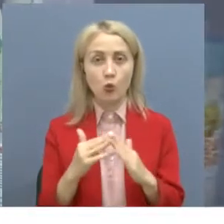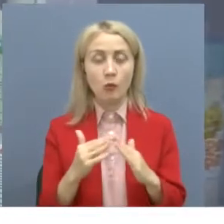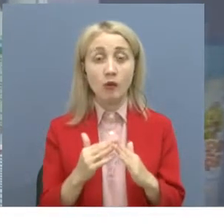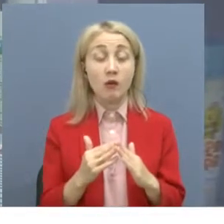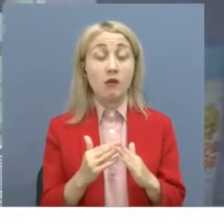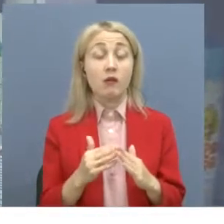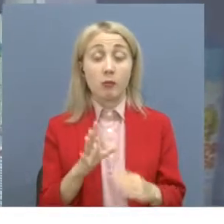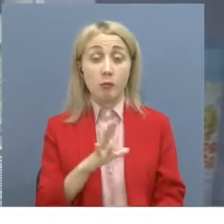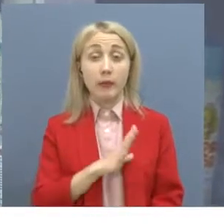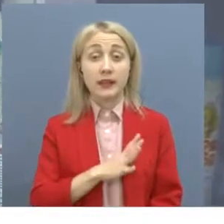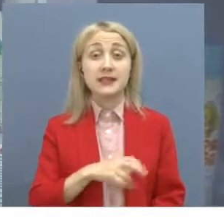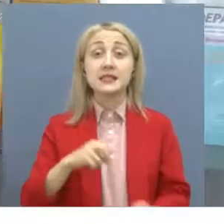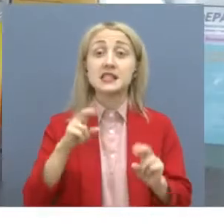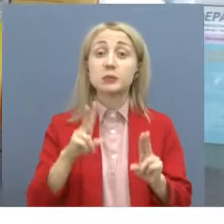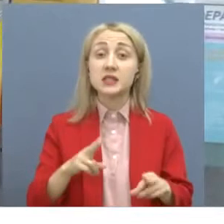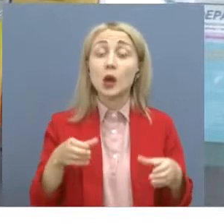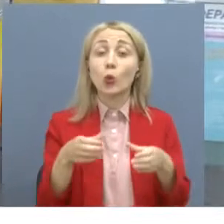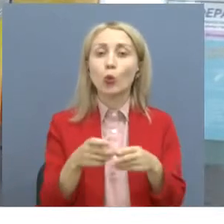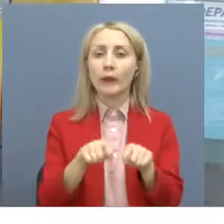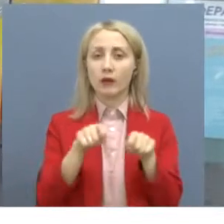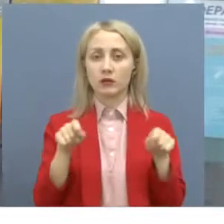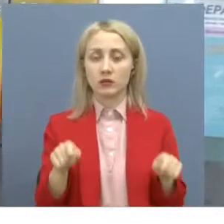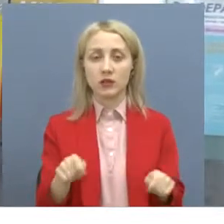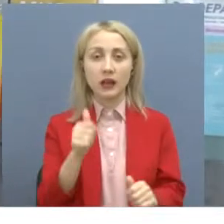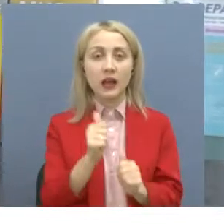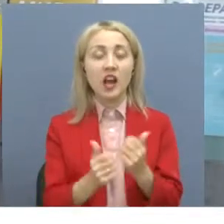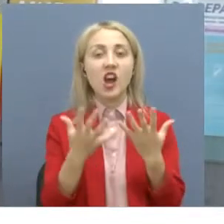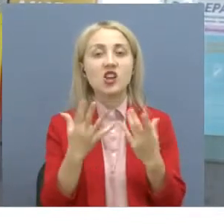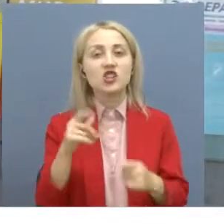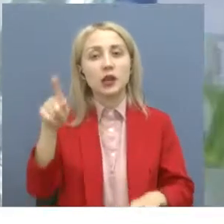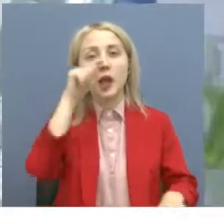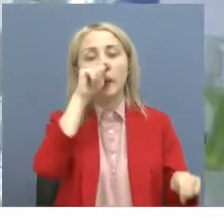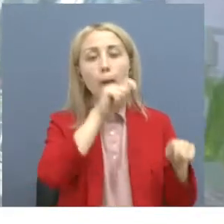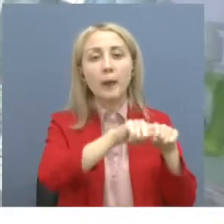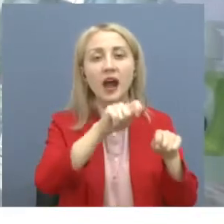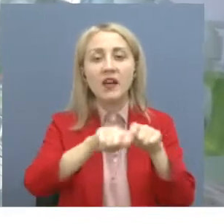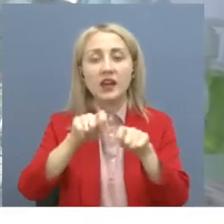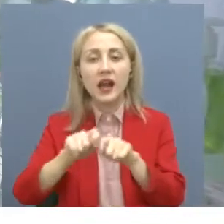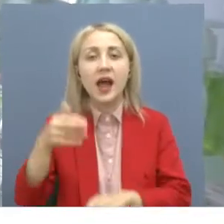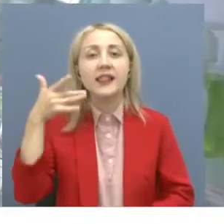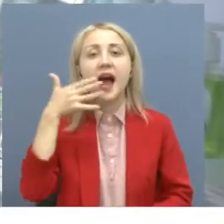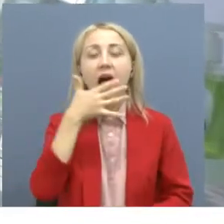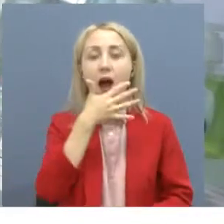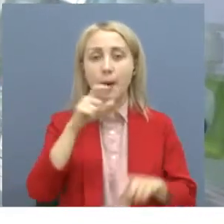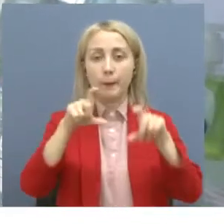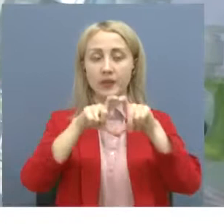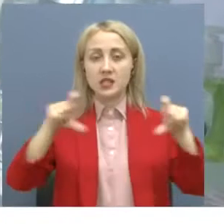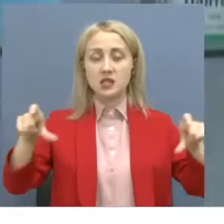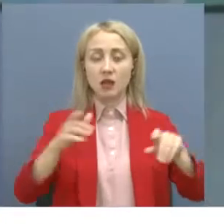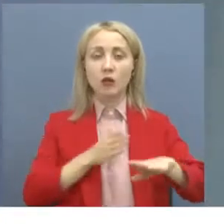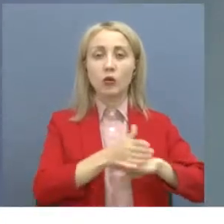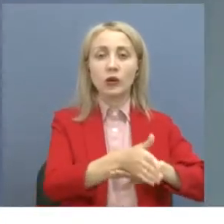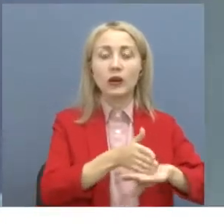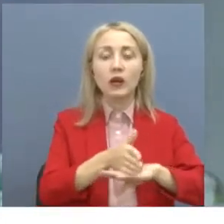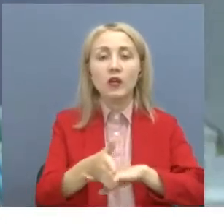да әшкереленіп жатыр. Медикаменттер нарығын бақылау мақсатында облыс аумағында арнайы мониторингтік топ қызмет атқаруда. Олар күн сайын 41